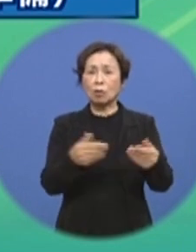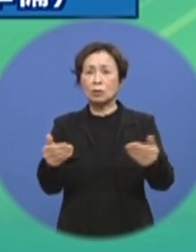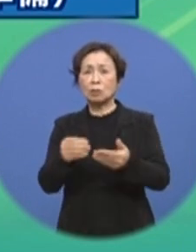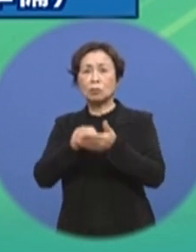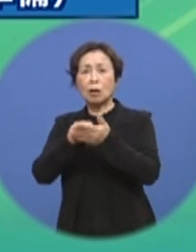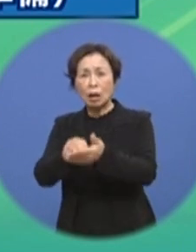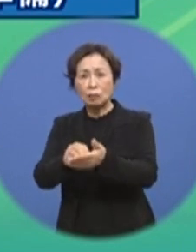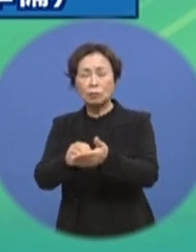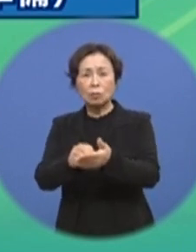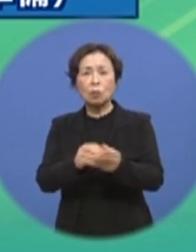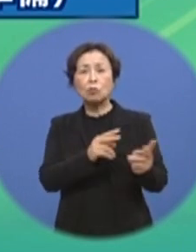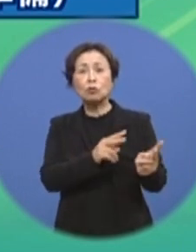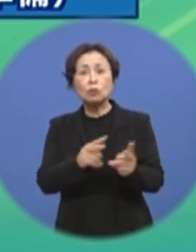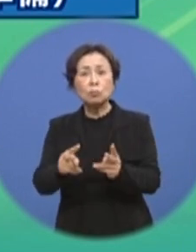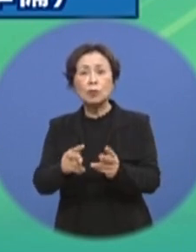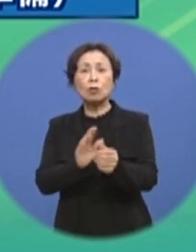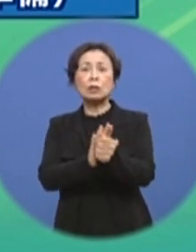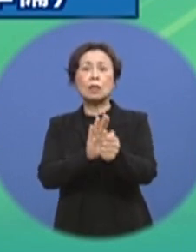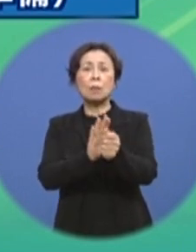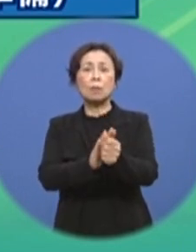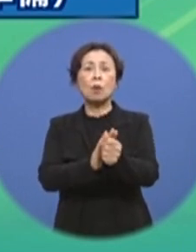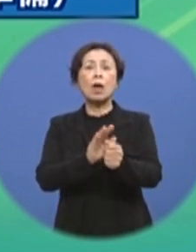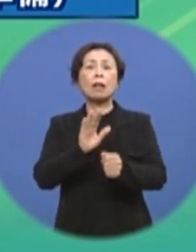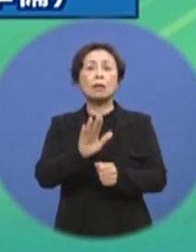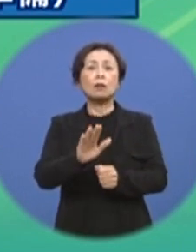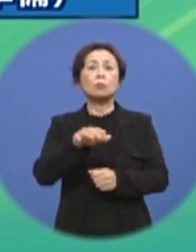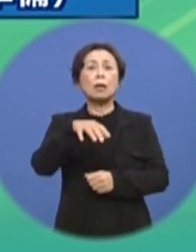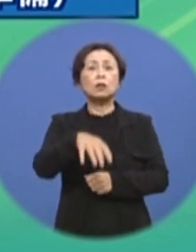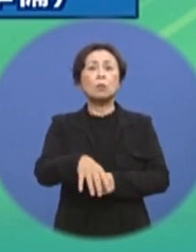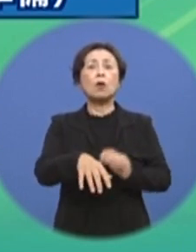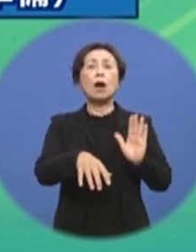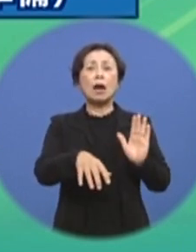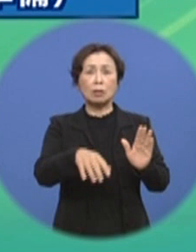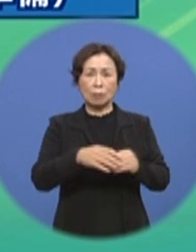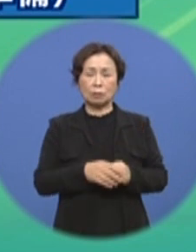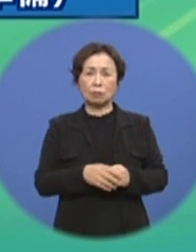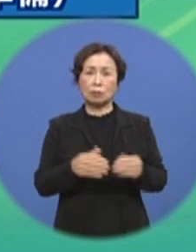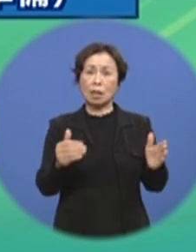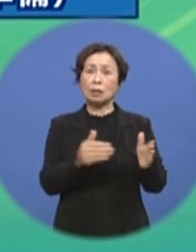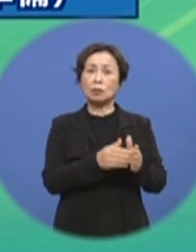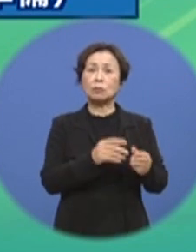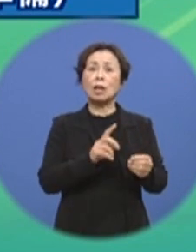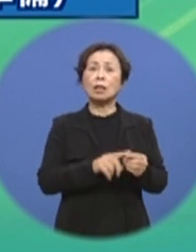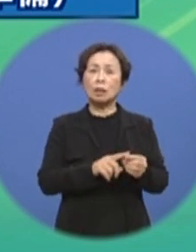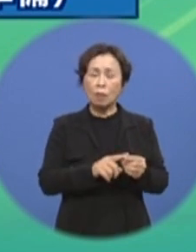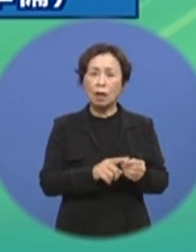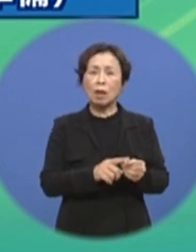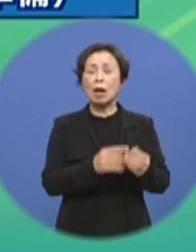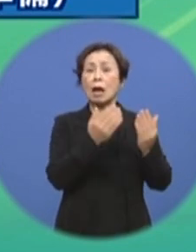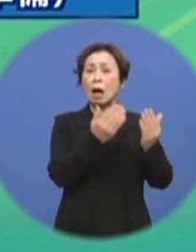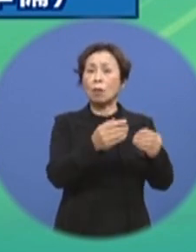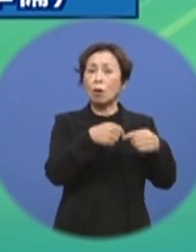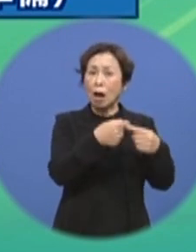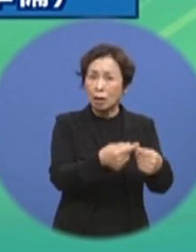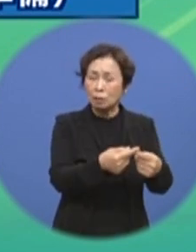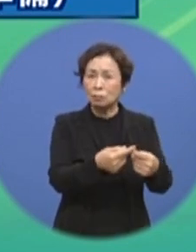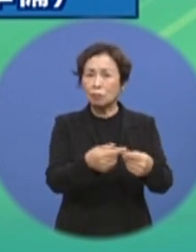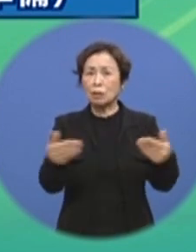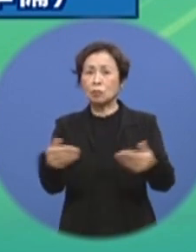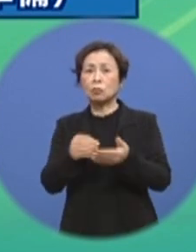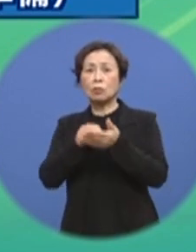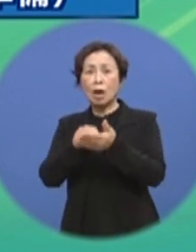を行っているところもありますそして最終的に就学や就労などの社会